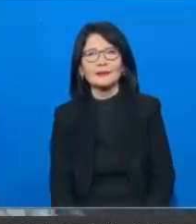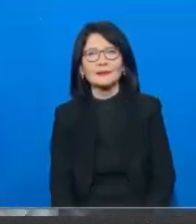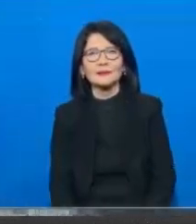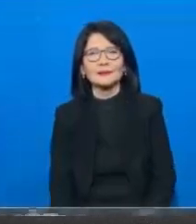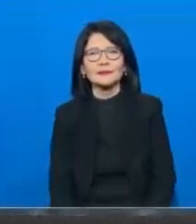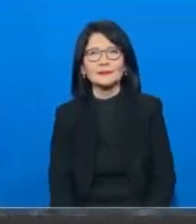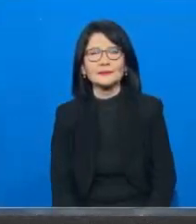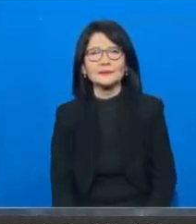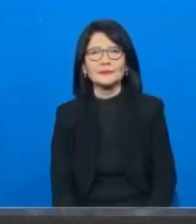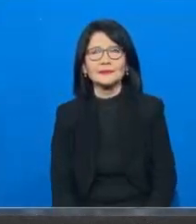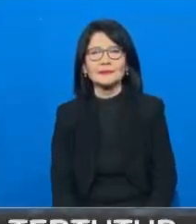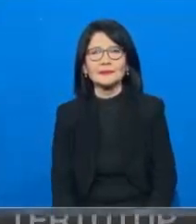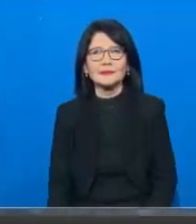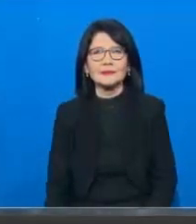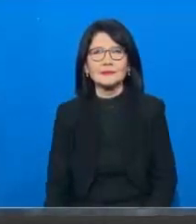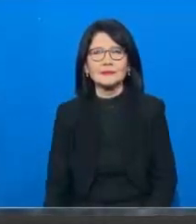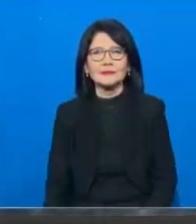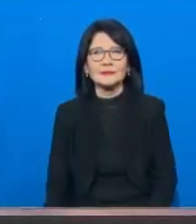Wangi banget.